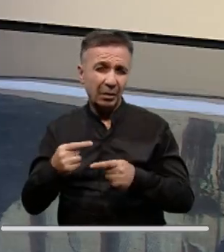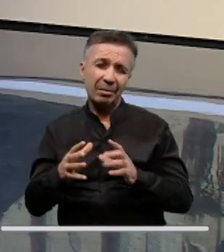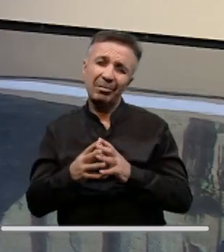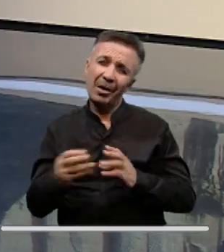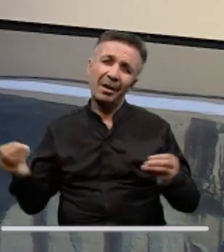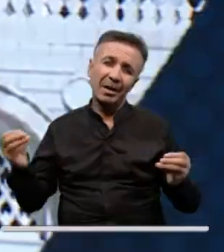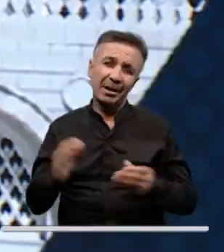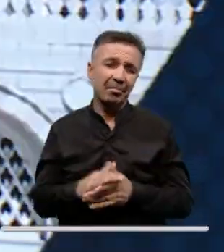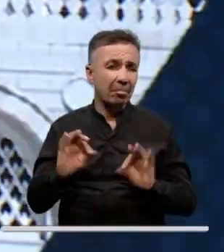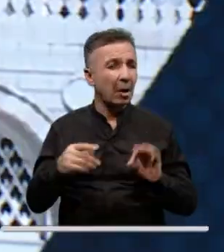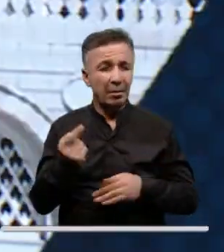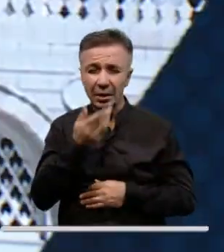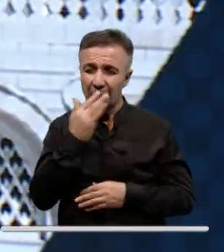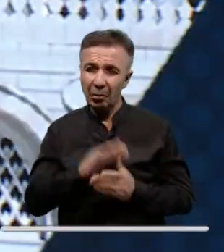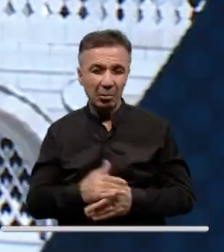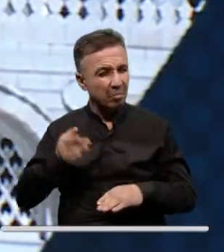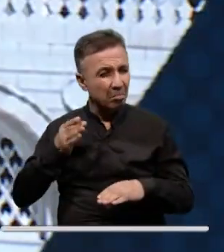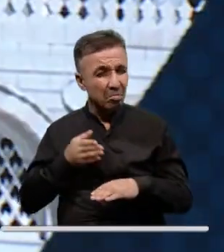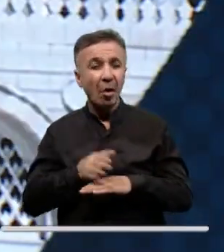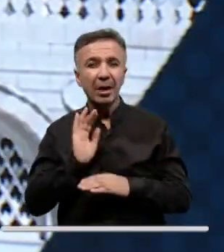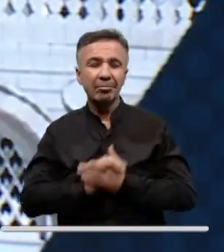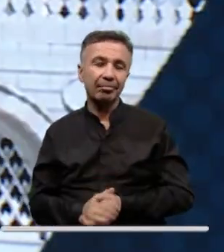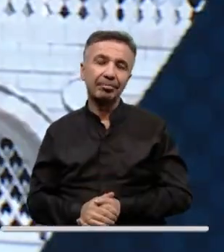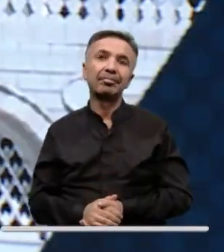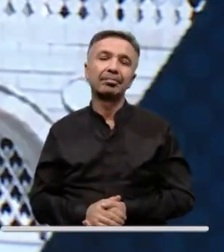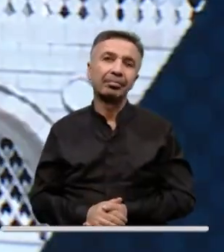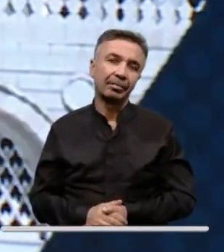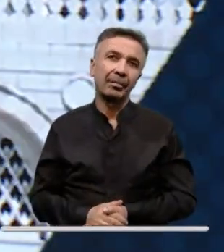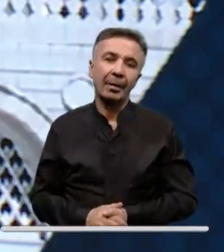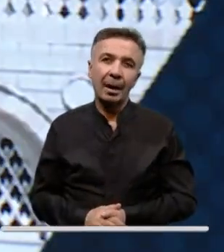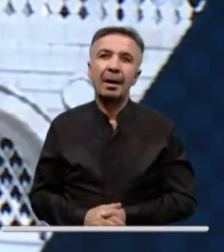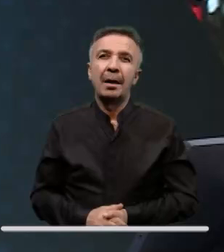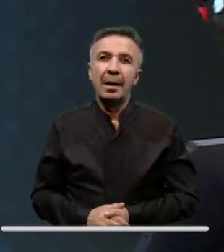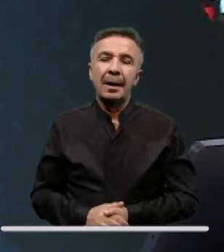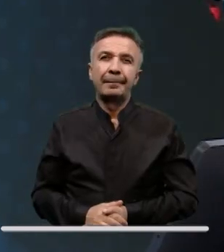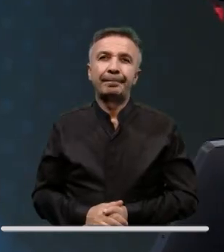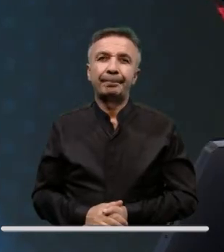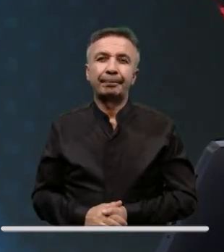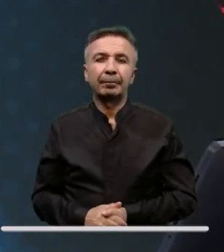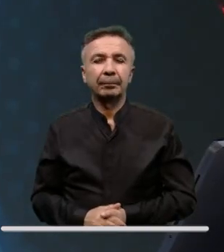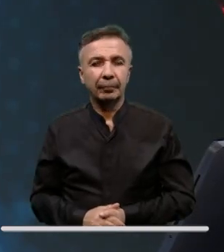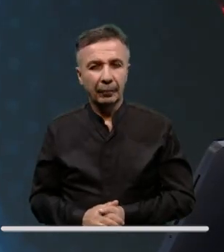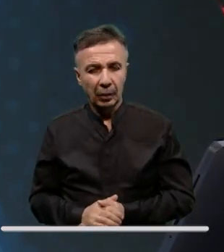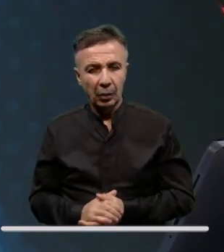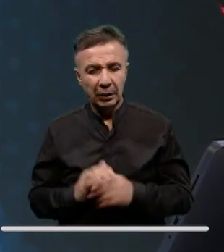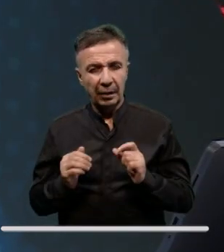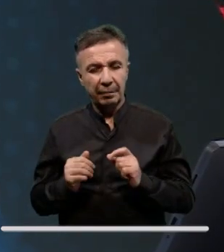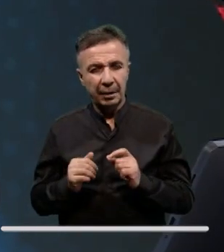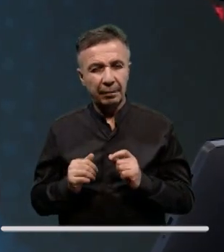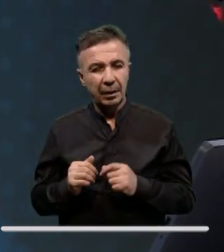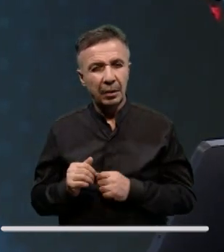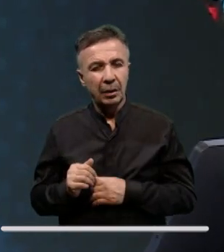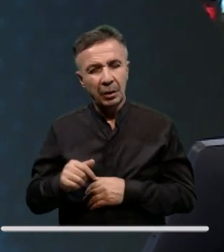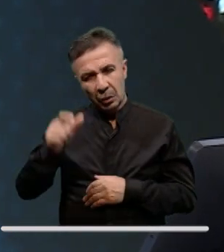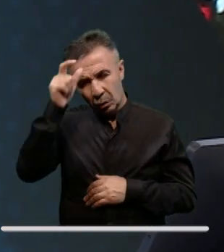örfün yerleşmesine engel olalım Eyvallah hocam odev isimli bir izleyicimiz var Türkmenistan'dan Selamlarını